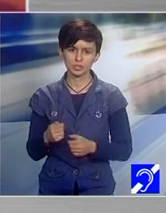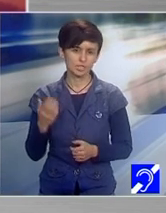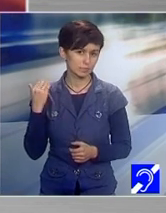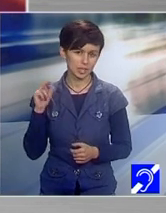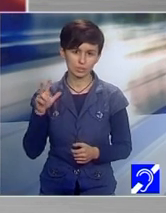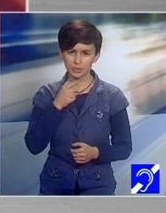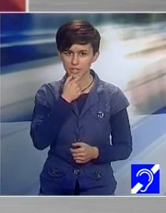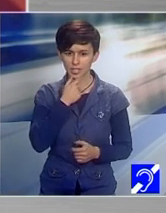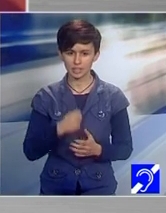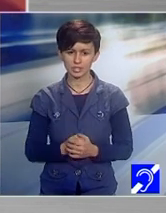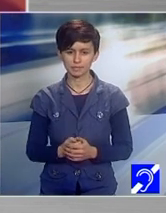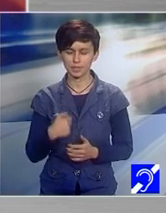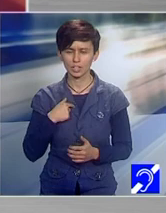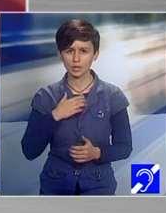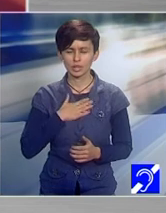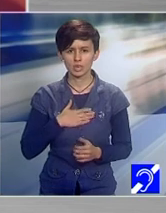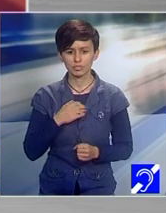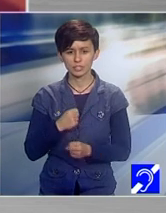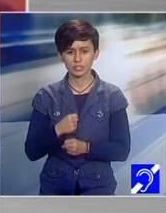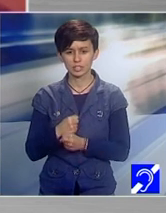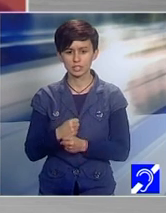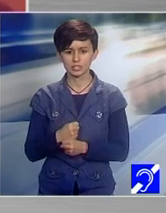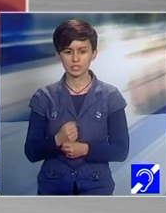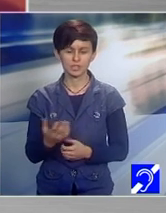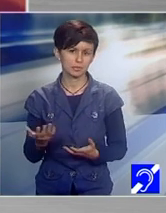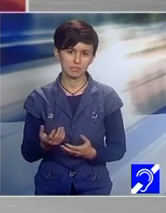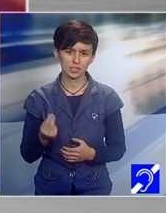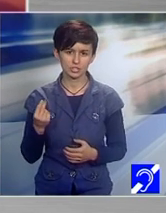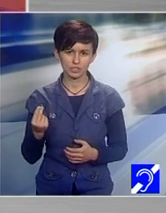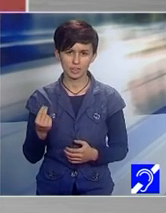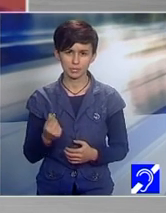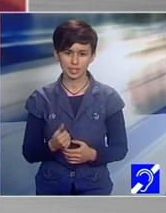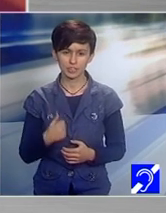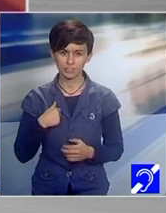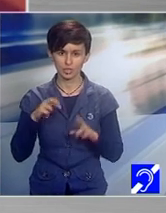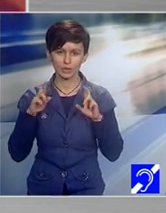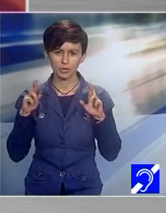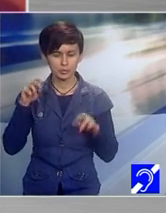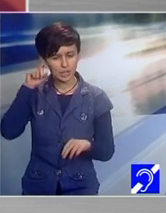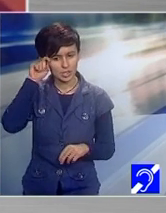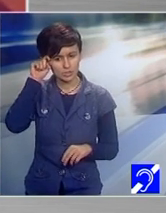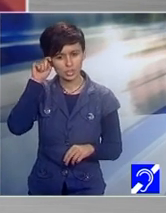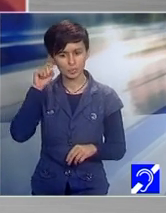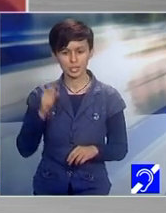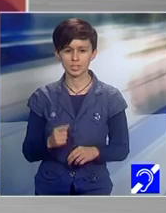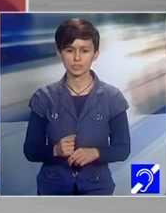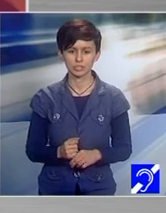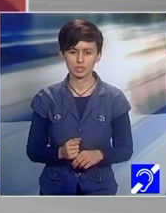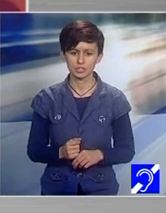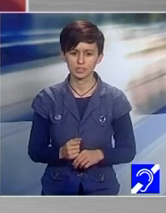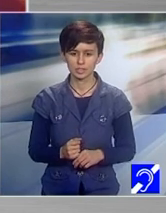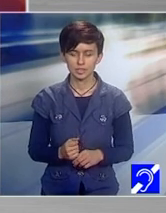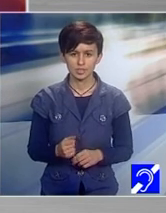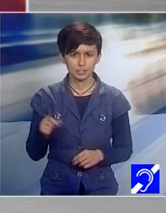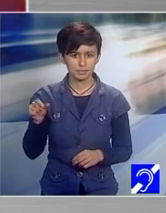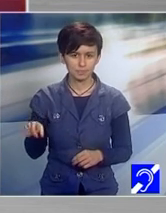ani, pentru că am vrut întotdeauna să fac ceva bine și am sperat și am crezut în, să zic așa, în